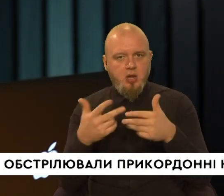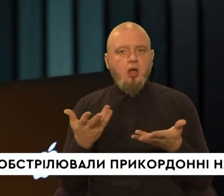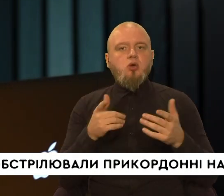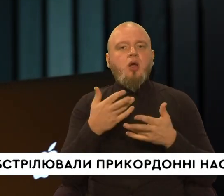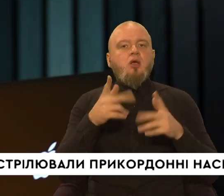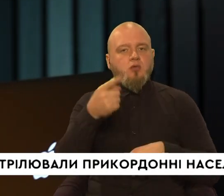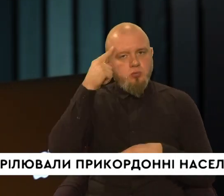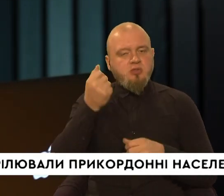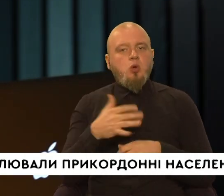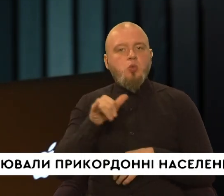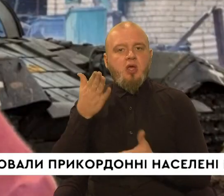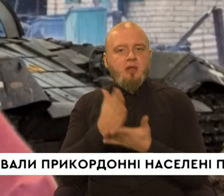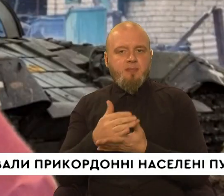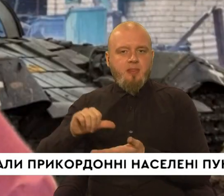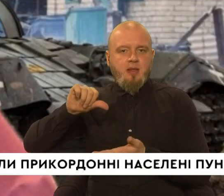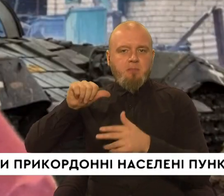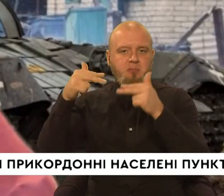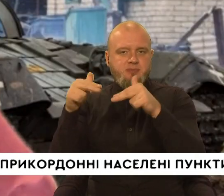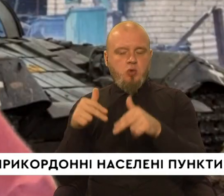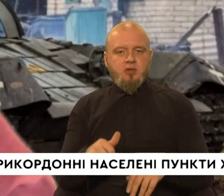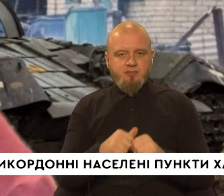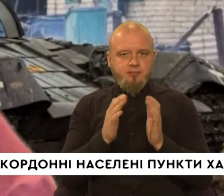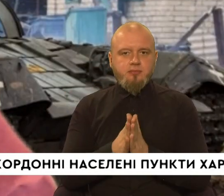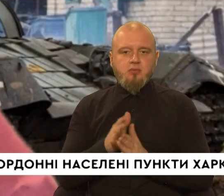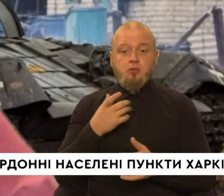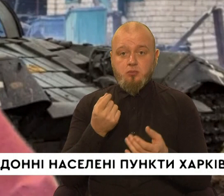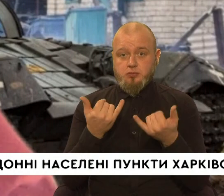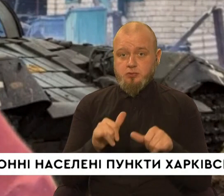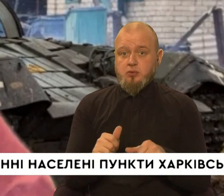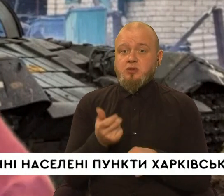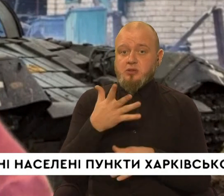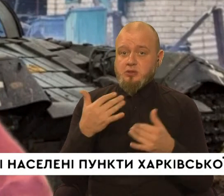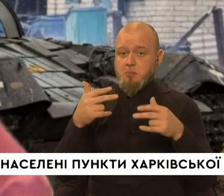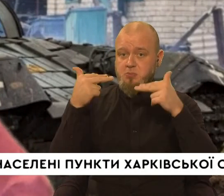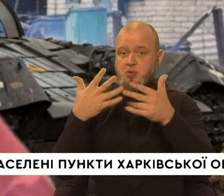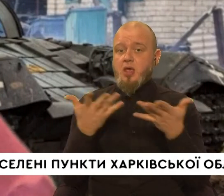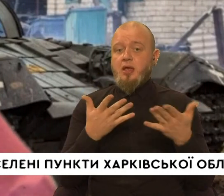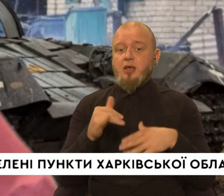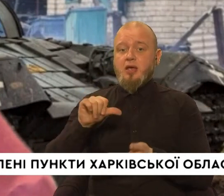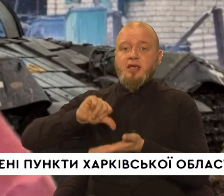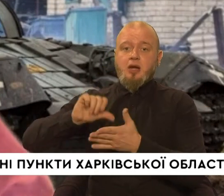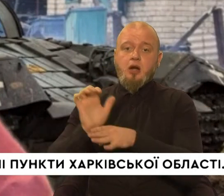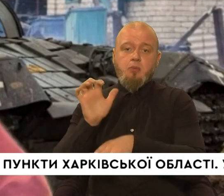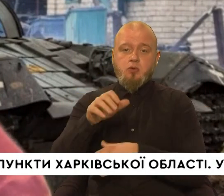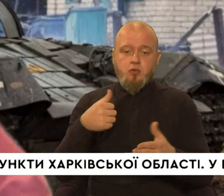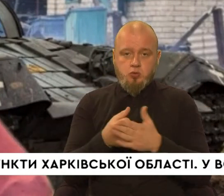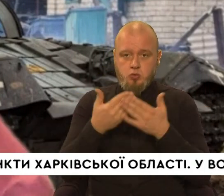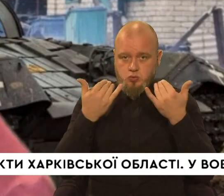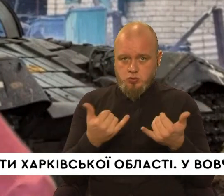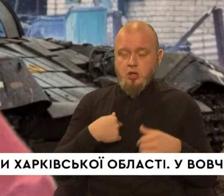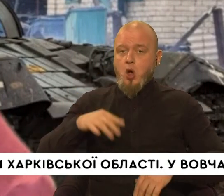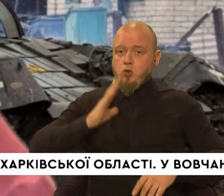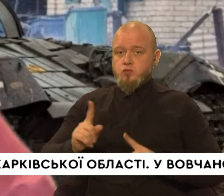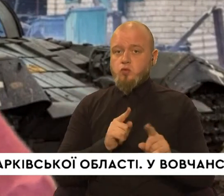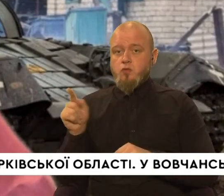ви думаєте, скільки у них іранських безпілотників? Я трохи здивований кількістю безпілотників, які Іран поставив до цього часу, тому що я